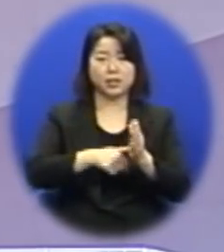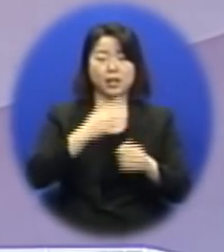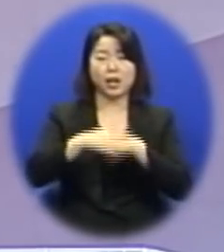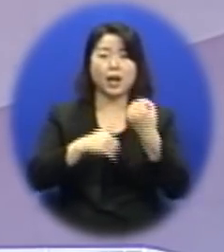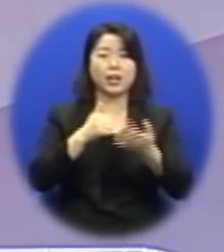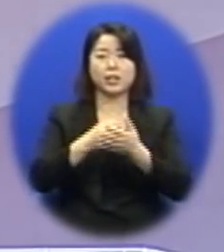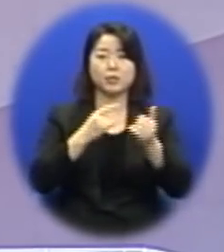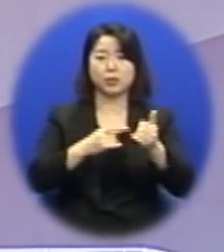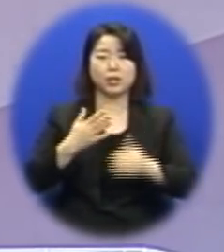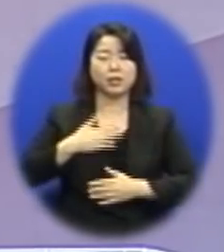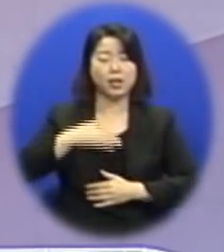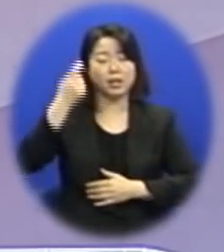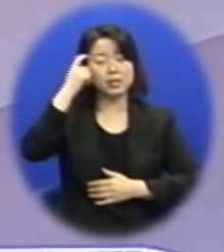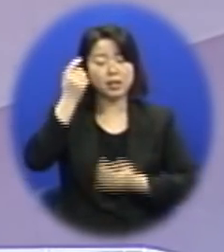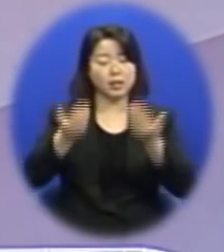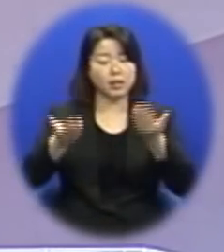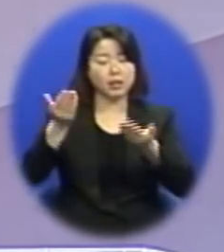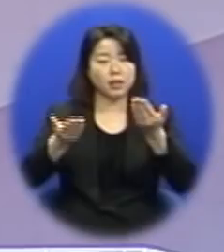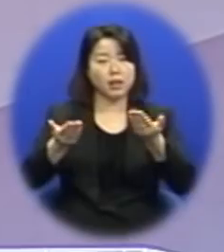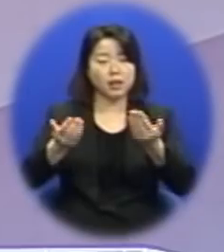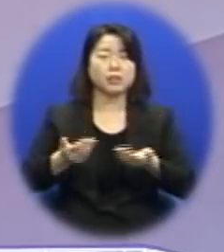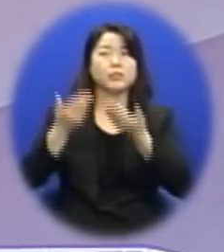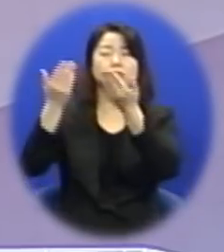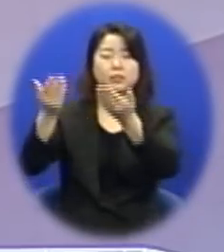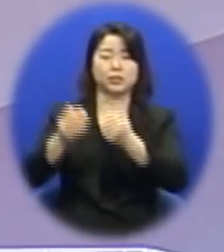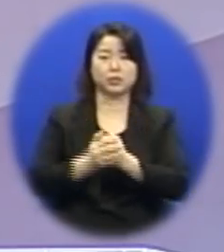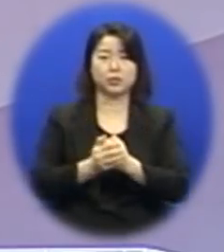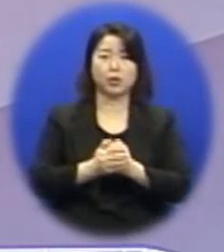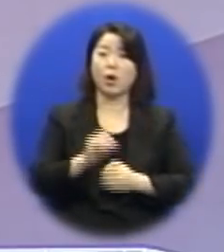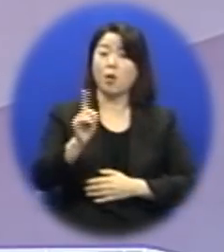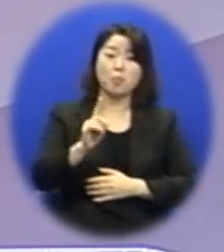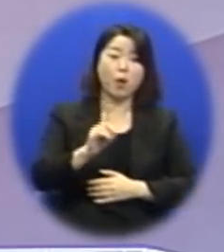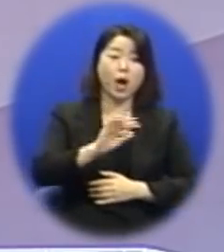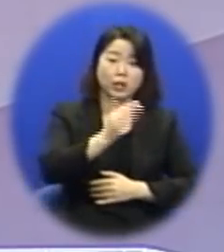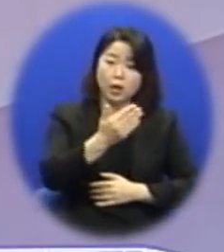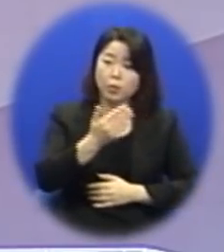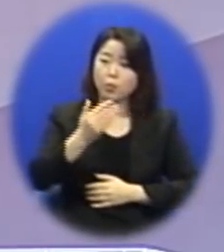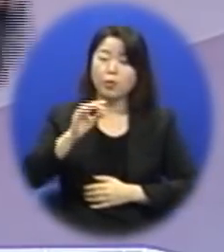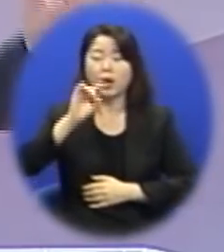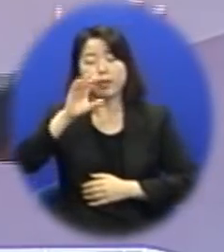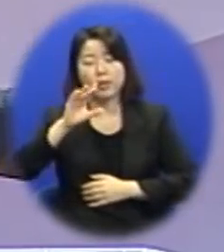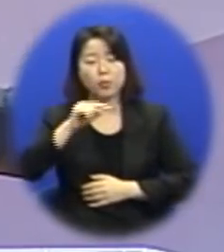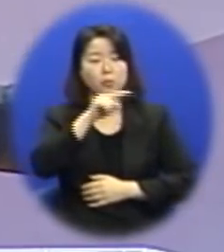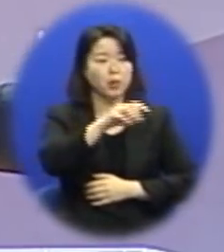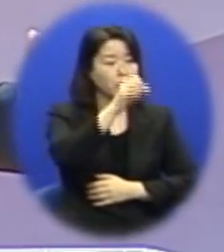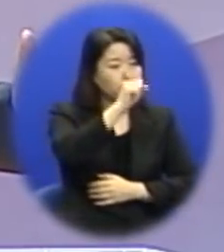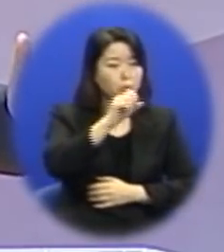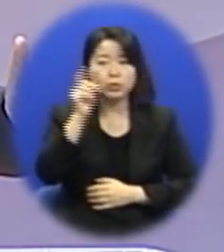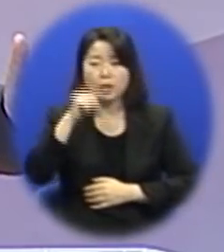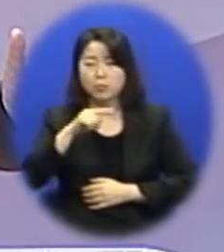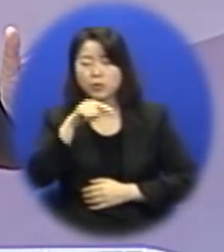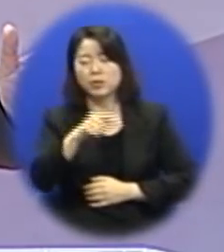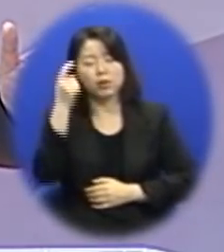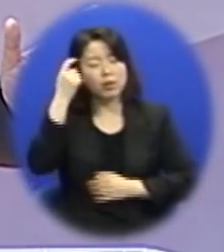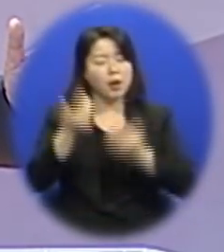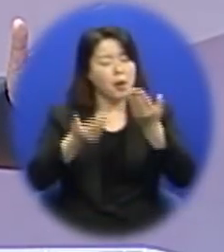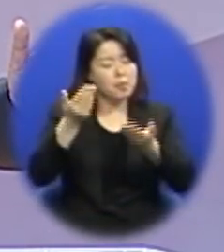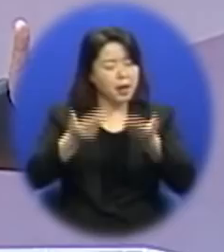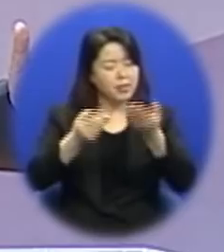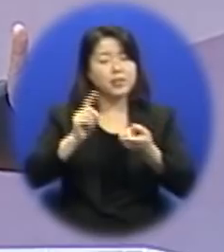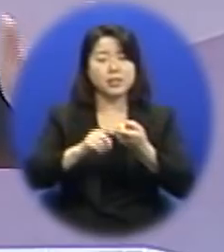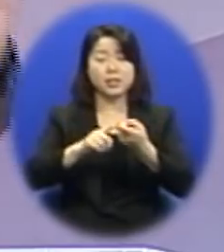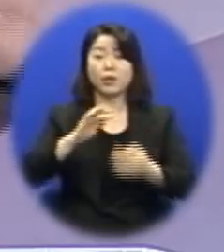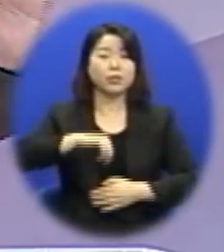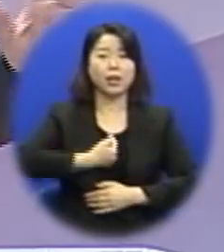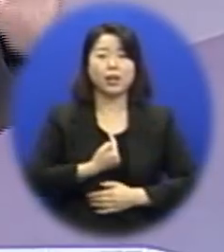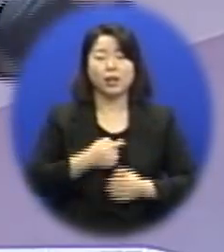자기 판단을 드렸다 그랬어 뭐가 되고 안 되고 좋고 나쁘고 이런 판단 자체가 자기에게는 의미가